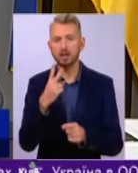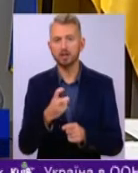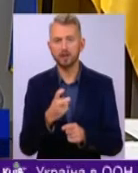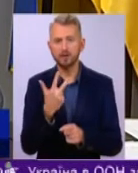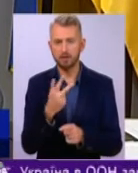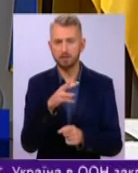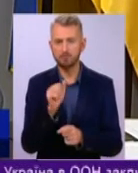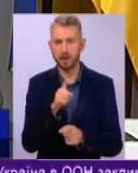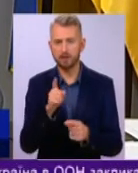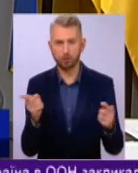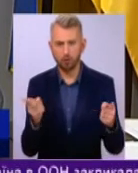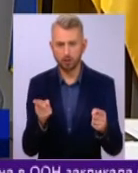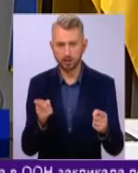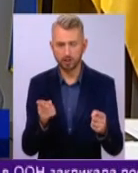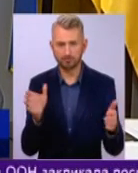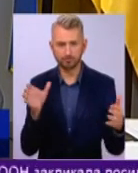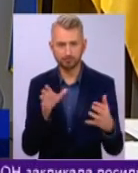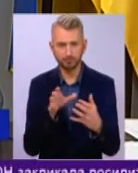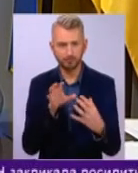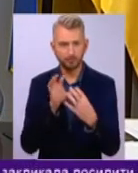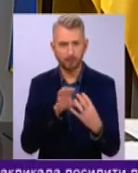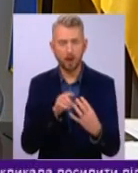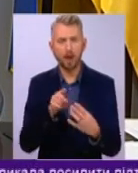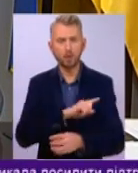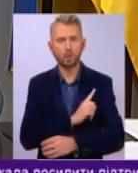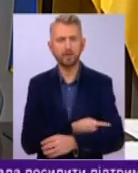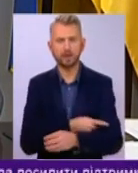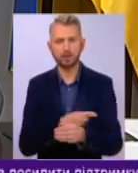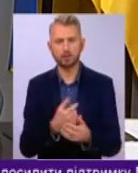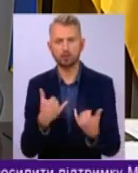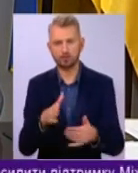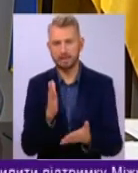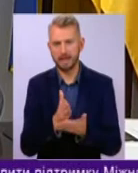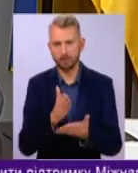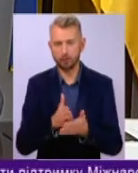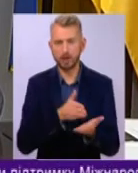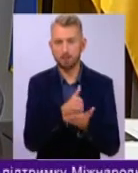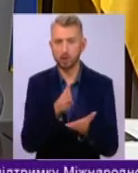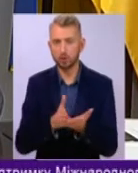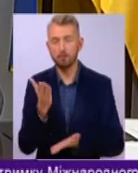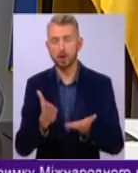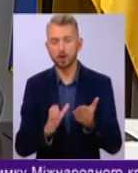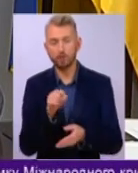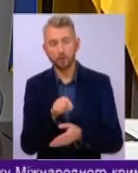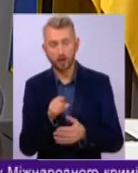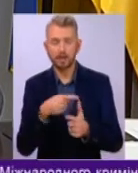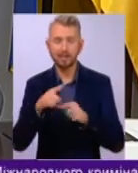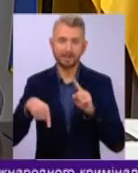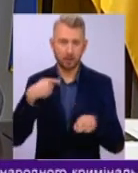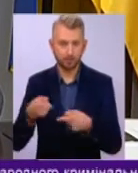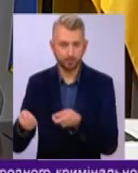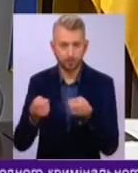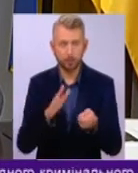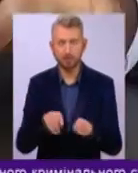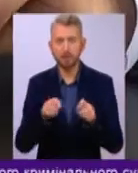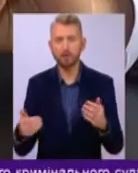мази короткі, і вони усилять вже діючі маршрути, і, можливо, з цієї партії, або з наступної, вже будемо